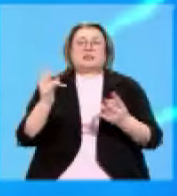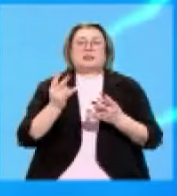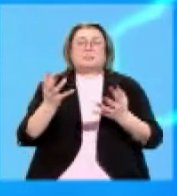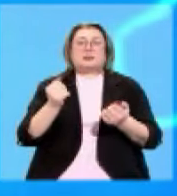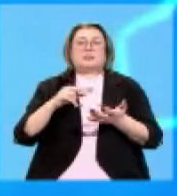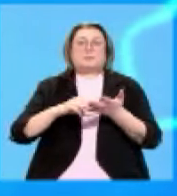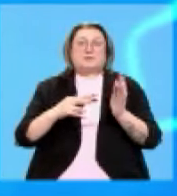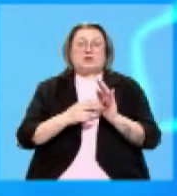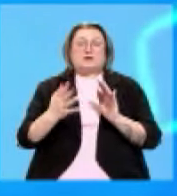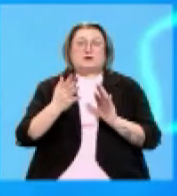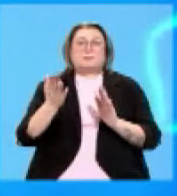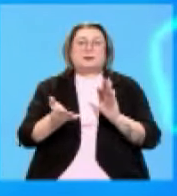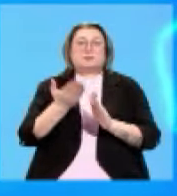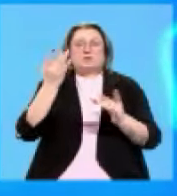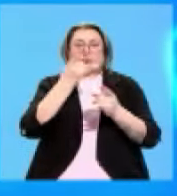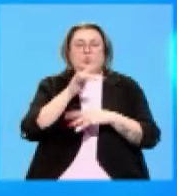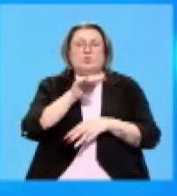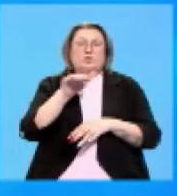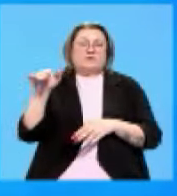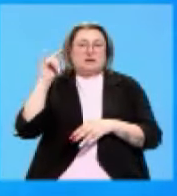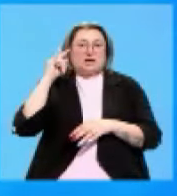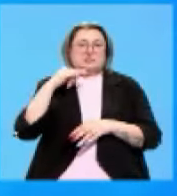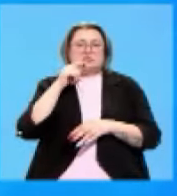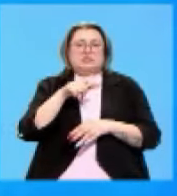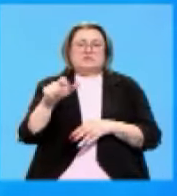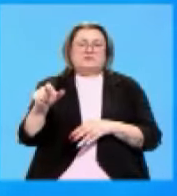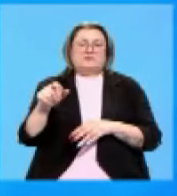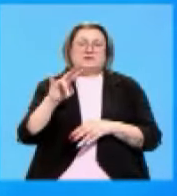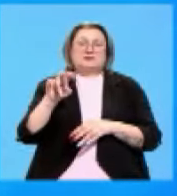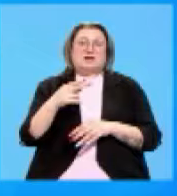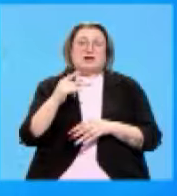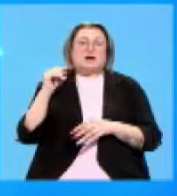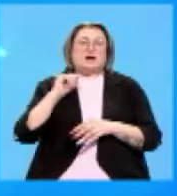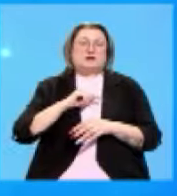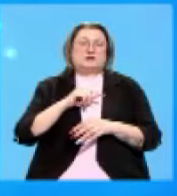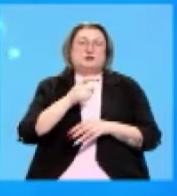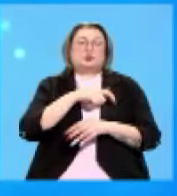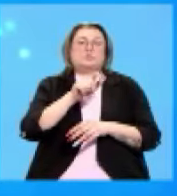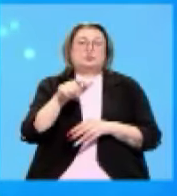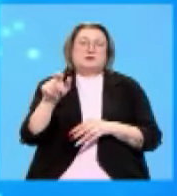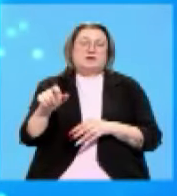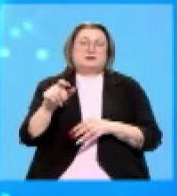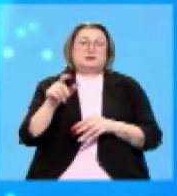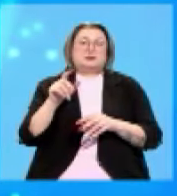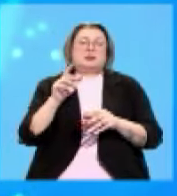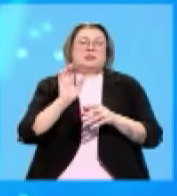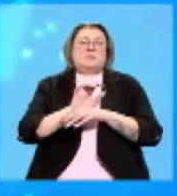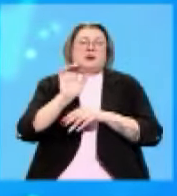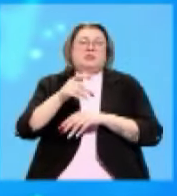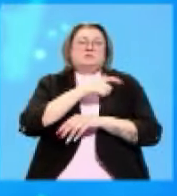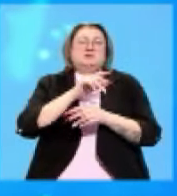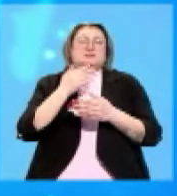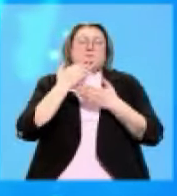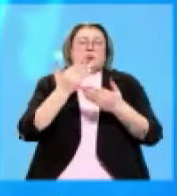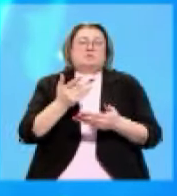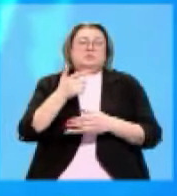Қазақстандықтардың мәдени деңгейін көтеріп, ұлттық мінезді ұлықтайтын тұжырымдама қабылдау керек. Сенат депутаты Нұртөре Жүсіп үкімет басшысына